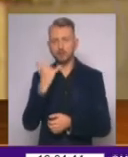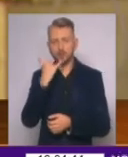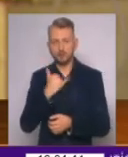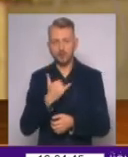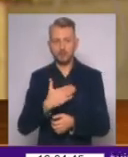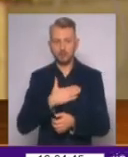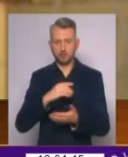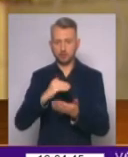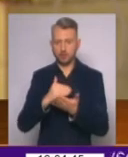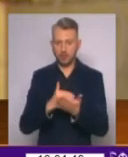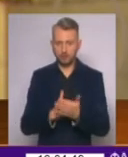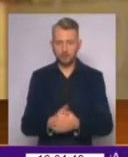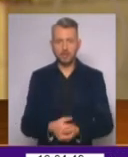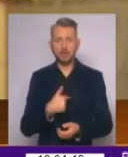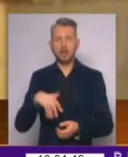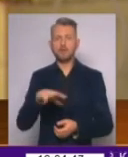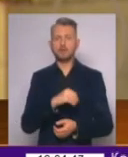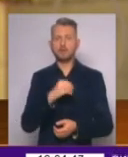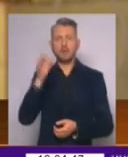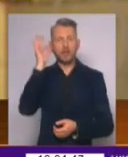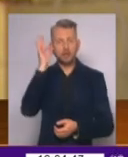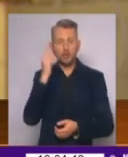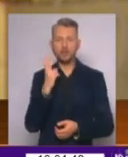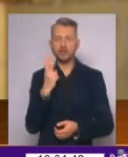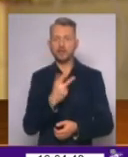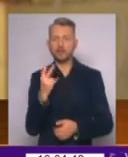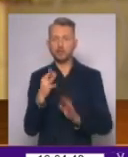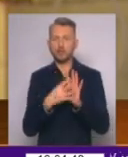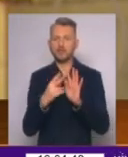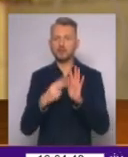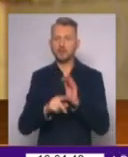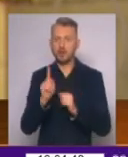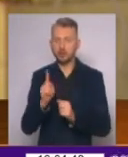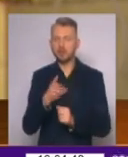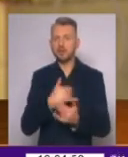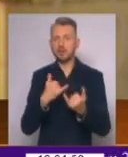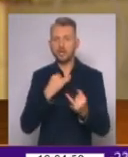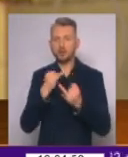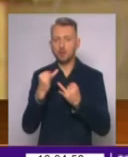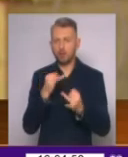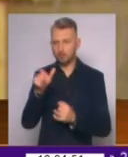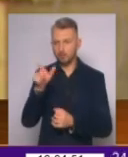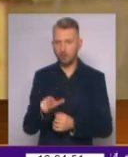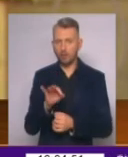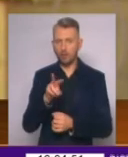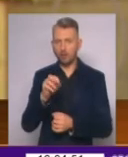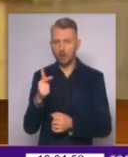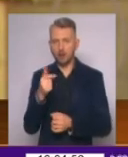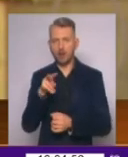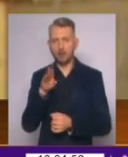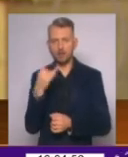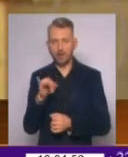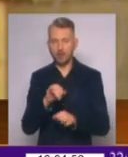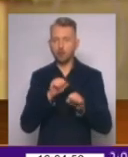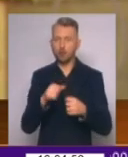нашого прямого ефіру. Я всім ще раз нагадаю, 223-09-71, ми сьогодні спілкуємося з паном Олегом Гелевеєм, охорона здоров'я